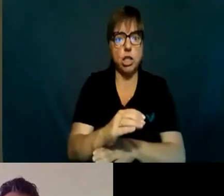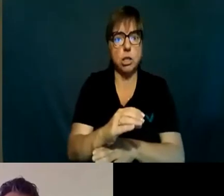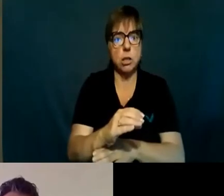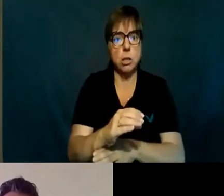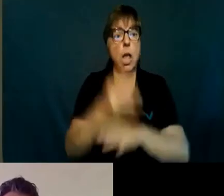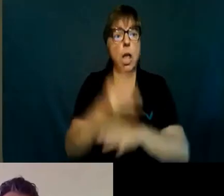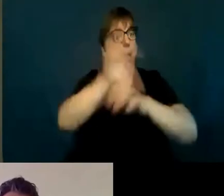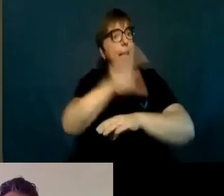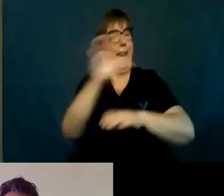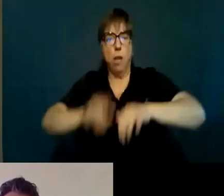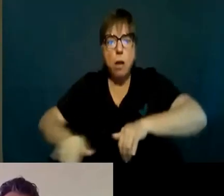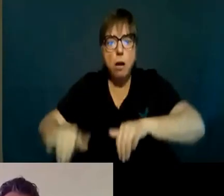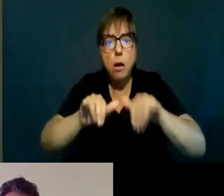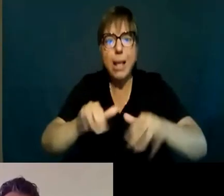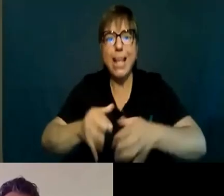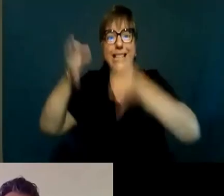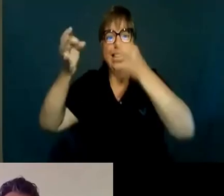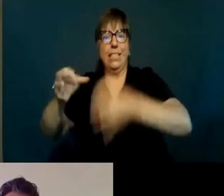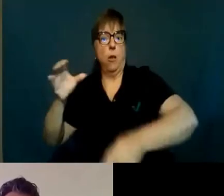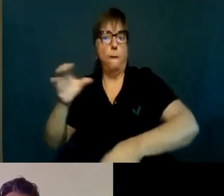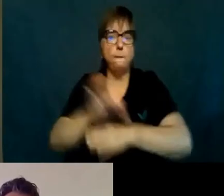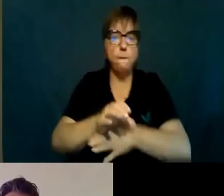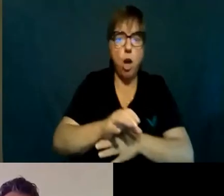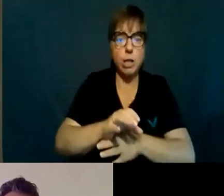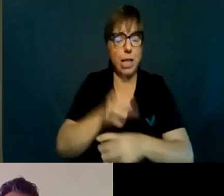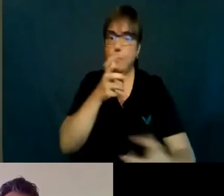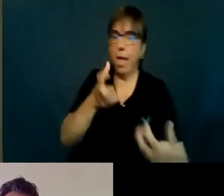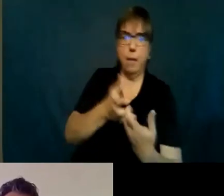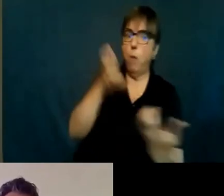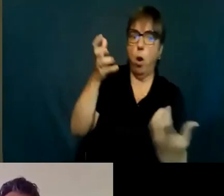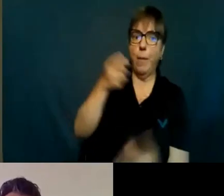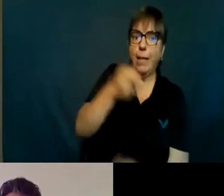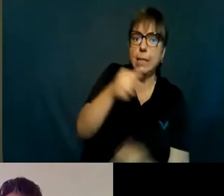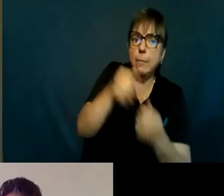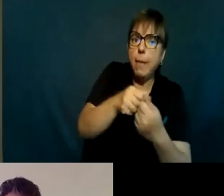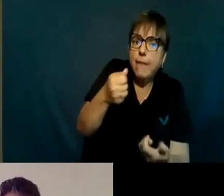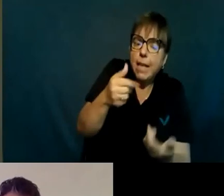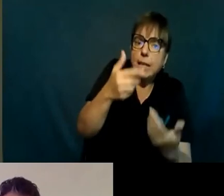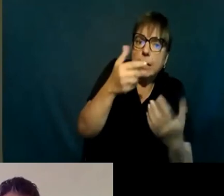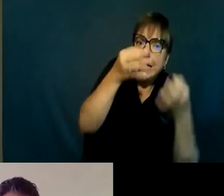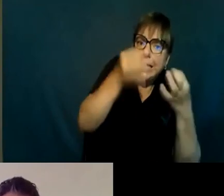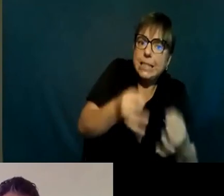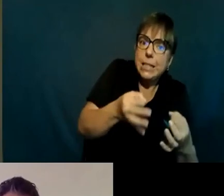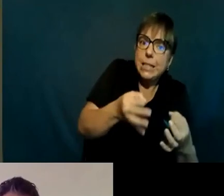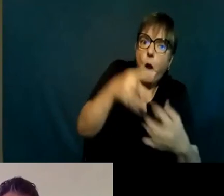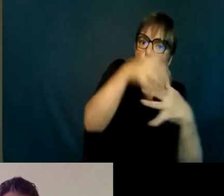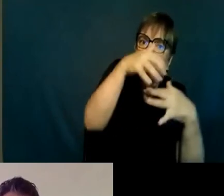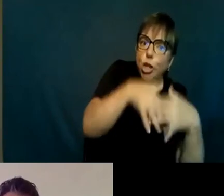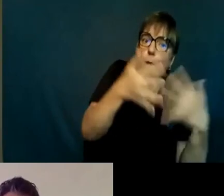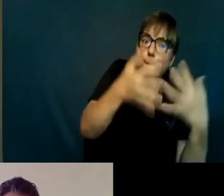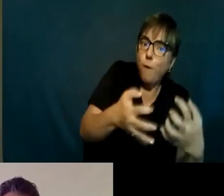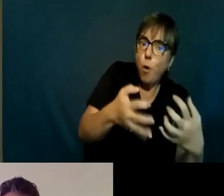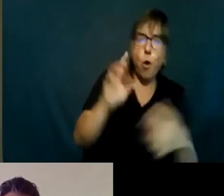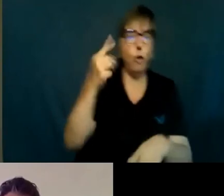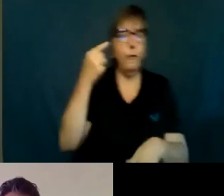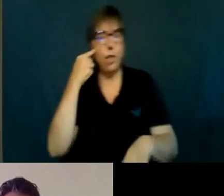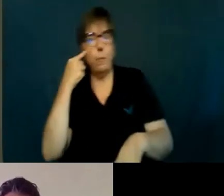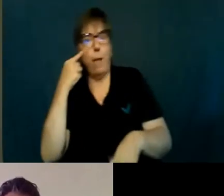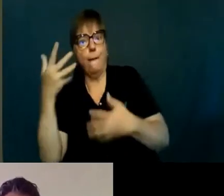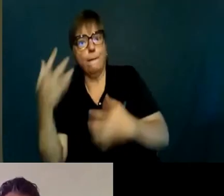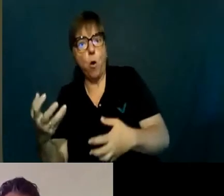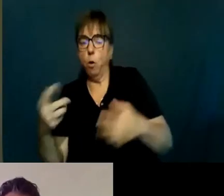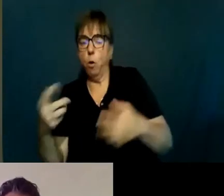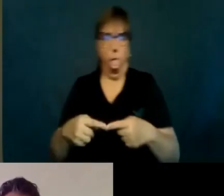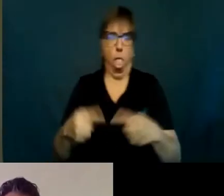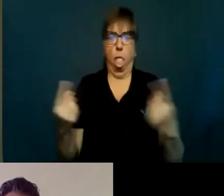des mesures ou des décisions qui sont incompatibles avec les mesures ou les décisions que les peuples autochtones veulent mettre en œuvre sur le territoire.